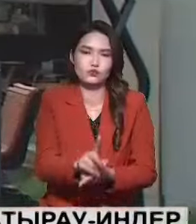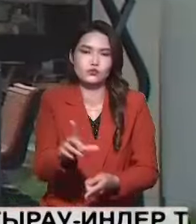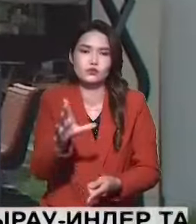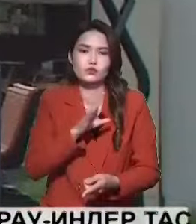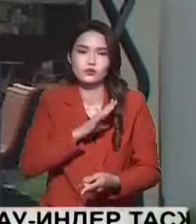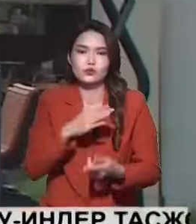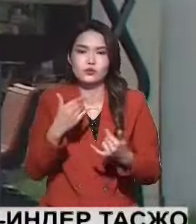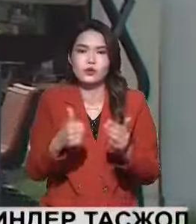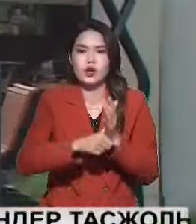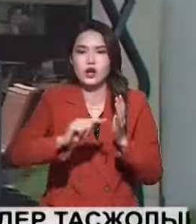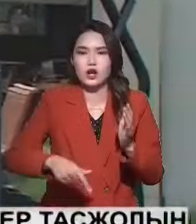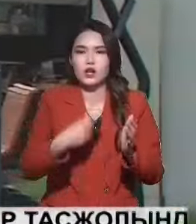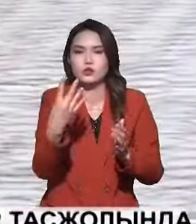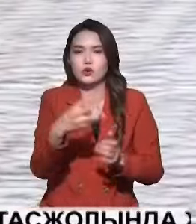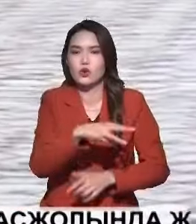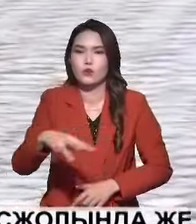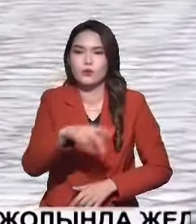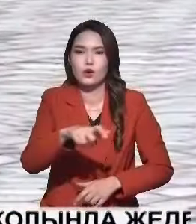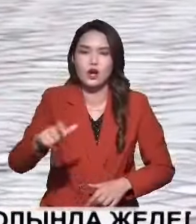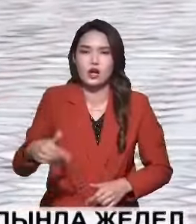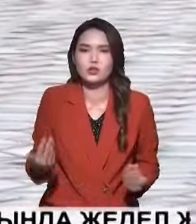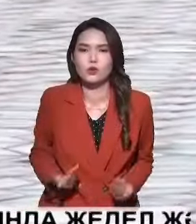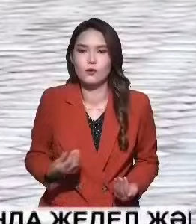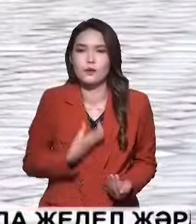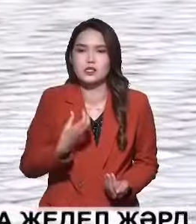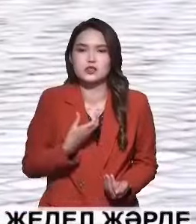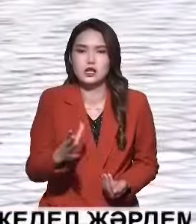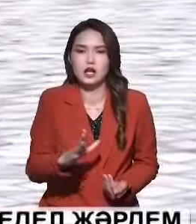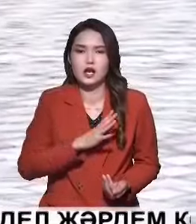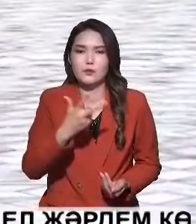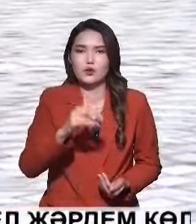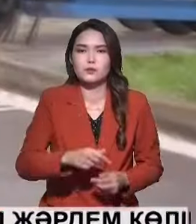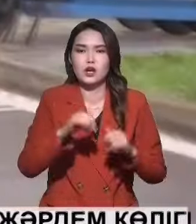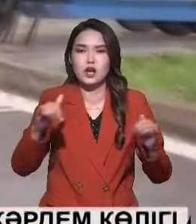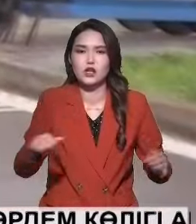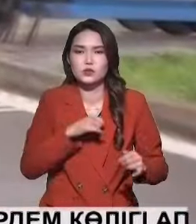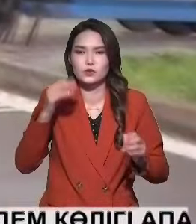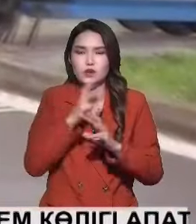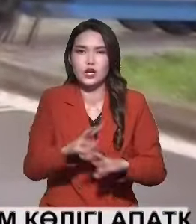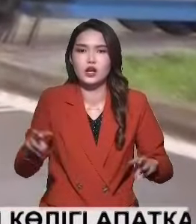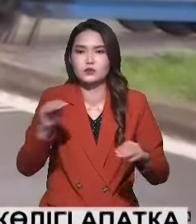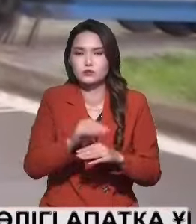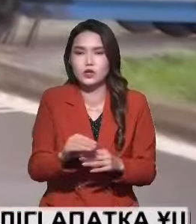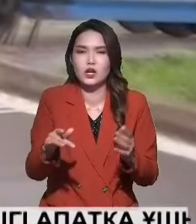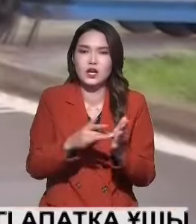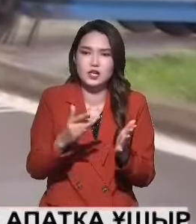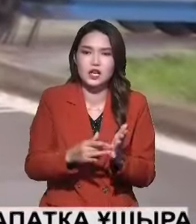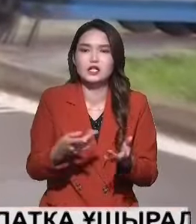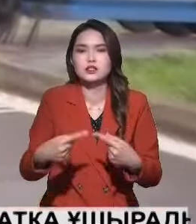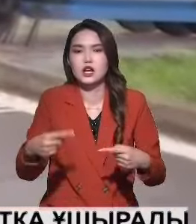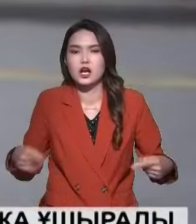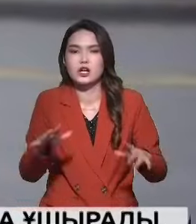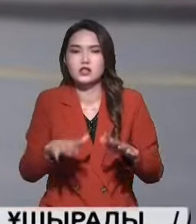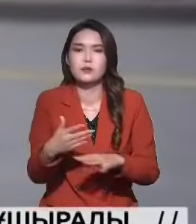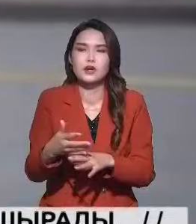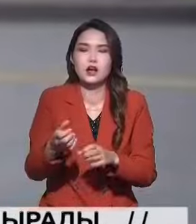Елімізде 6,4 миллион адам өмірін сақтандырған. Оның 80 мыңнан астамы өз қаржыларымен ғұмырын кепілдендірсе, қалғандары